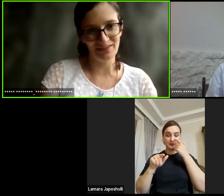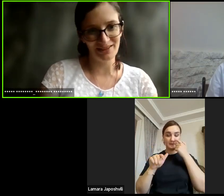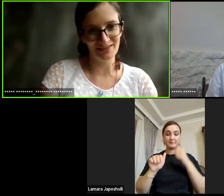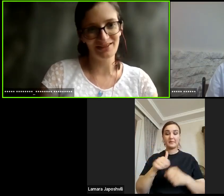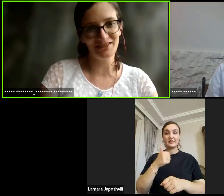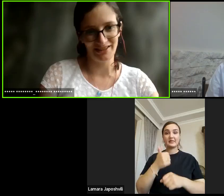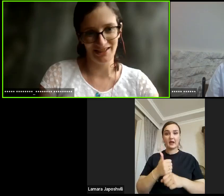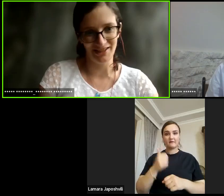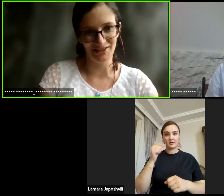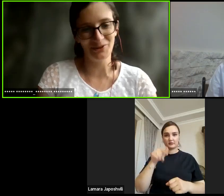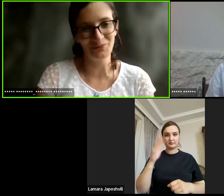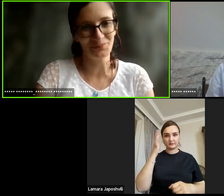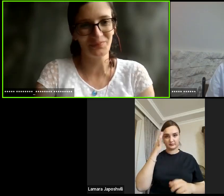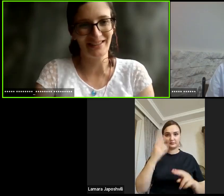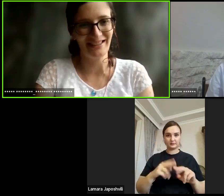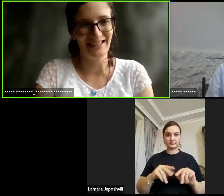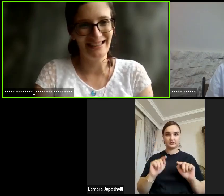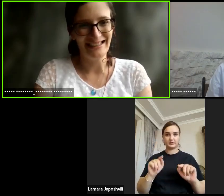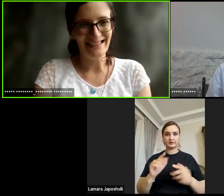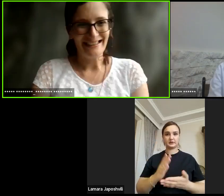წერტილი რეაბილიტაციაში ეს არის, ხო?